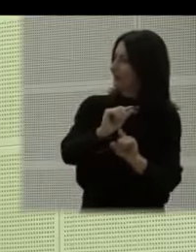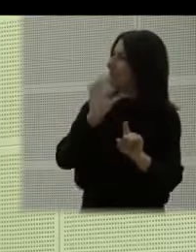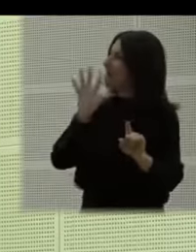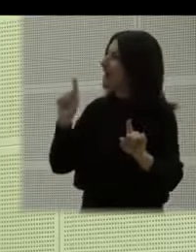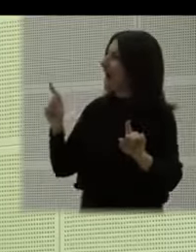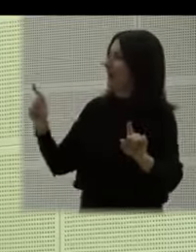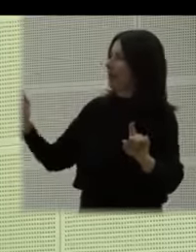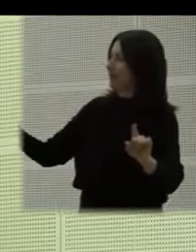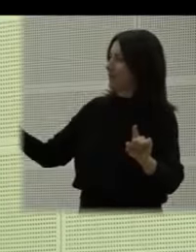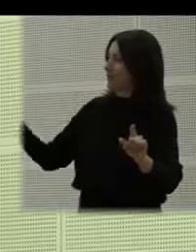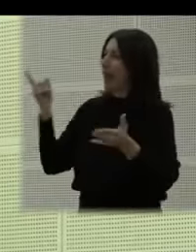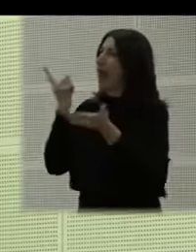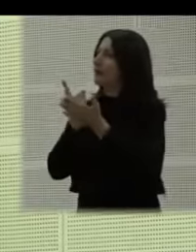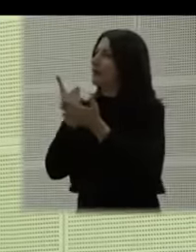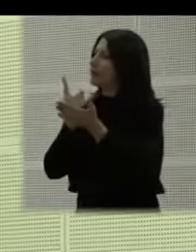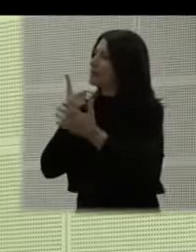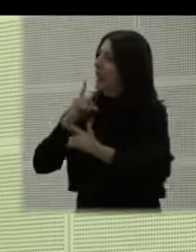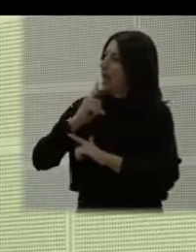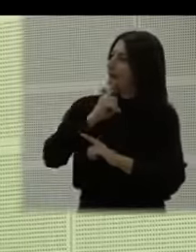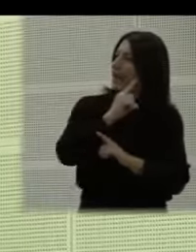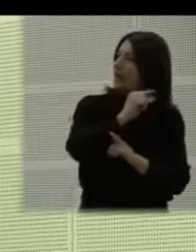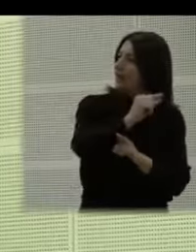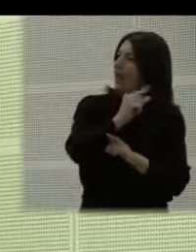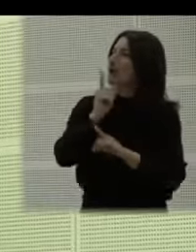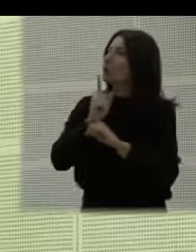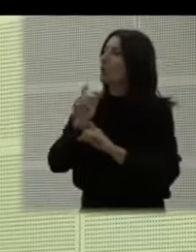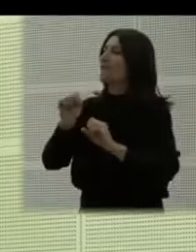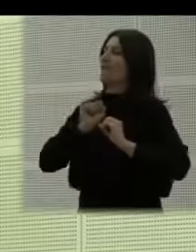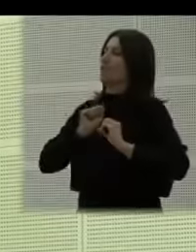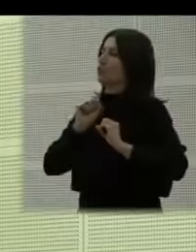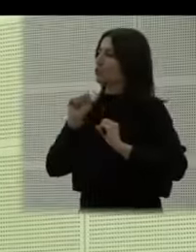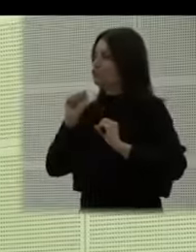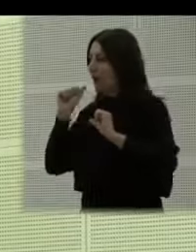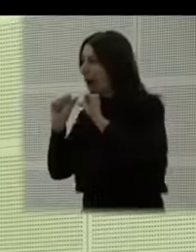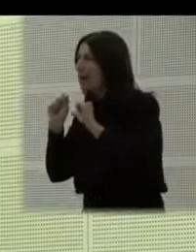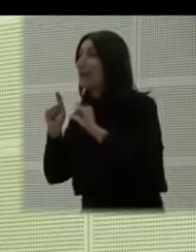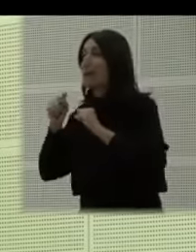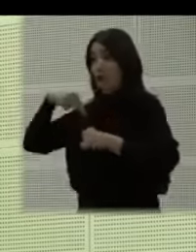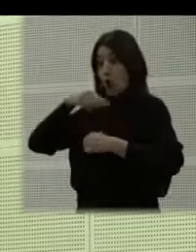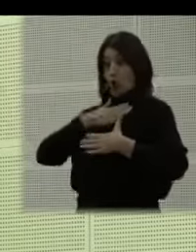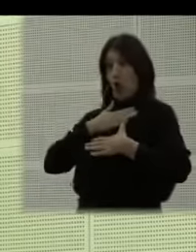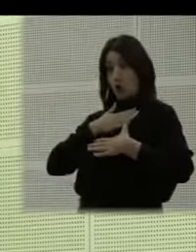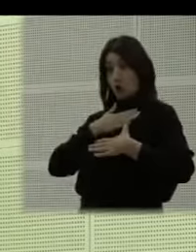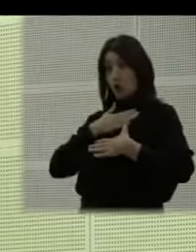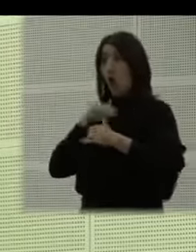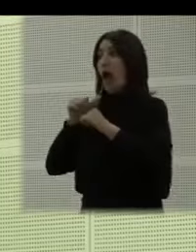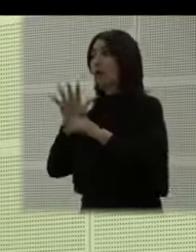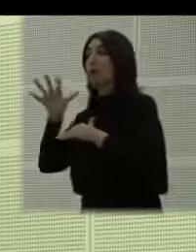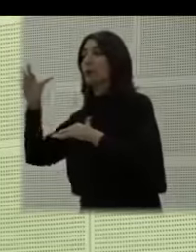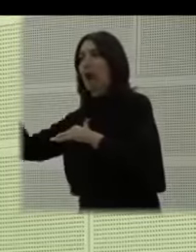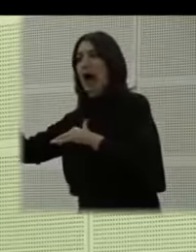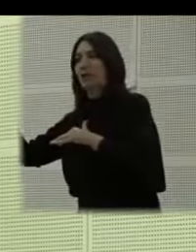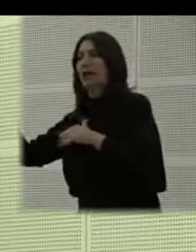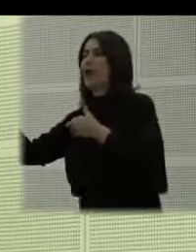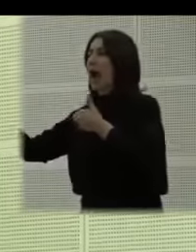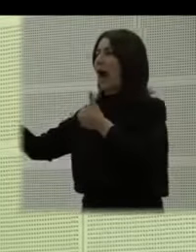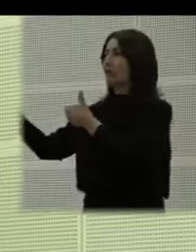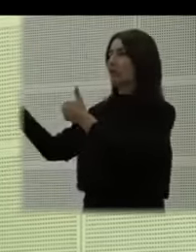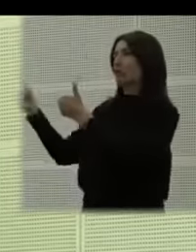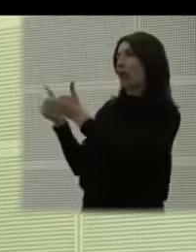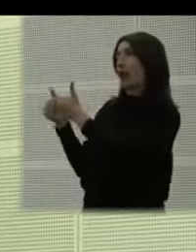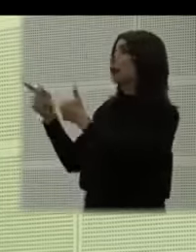volte è necessario, però dobbiamo sempre avere fiducia nel cambiamento nostro e altrui. È un avvicinamento reciproco, mai aspettare che